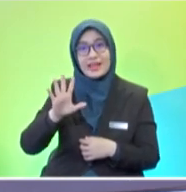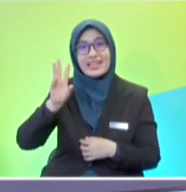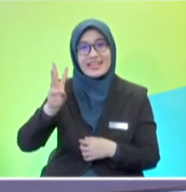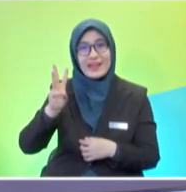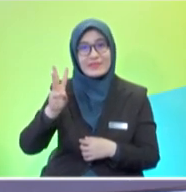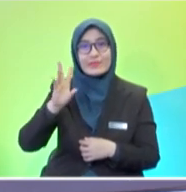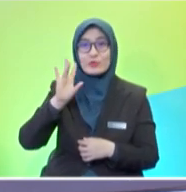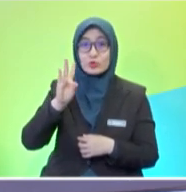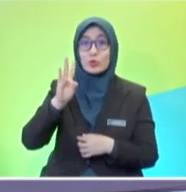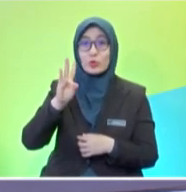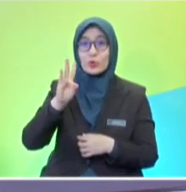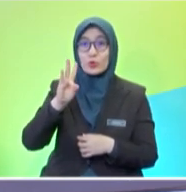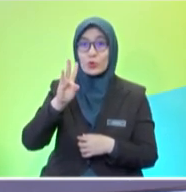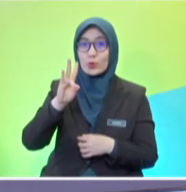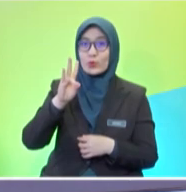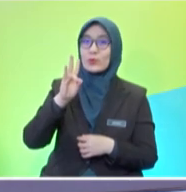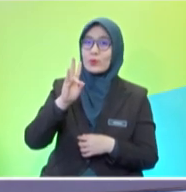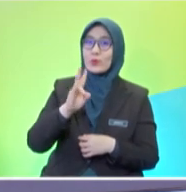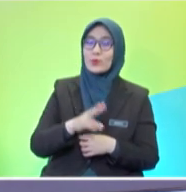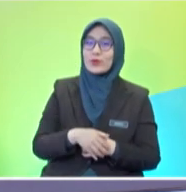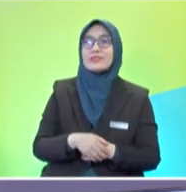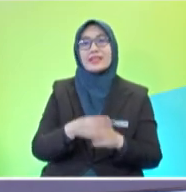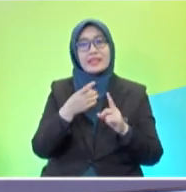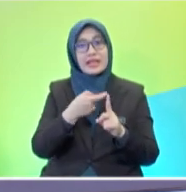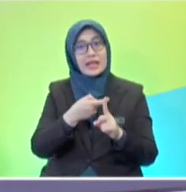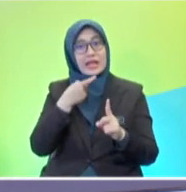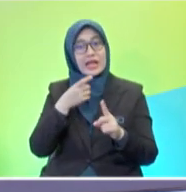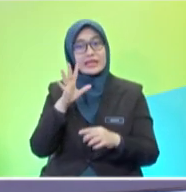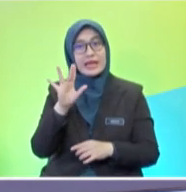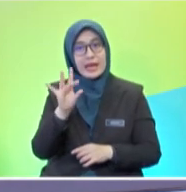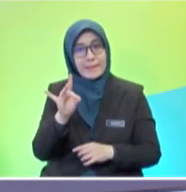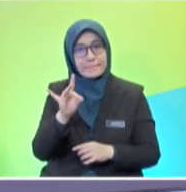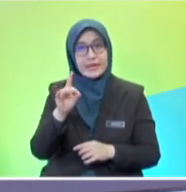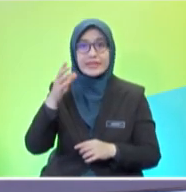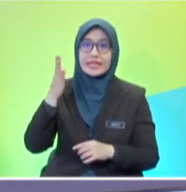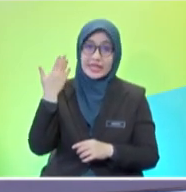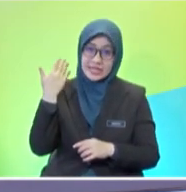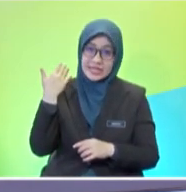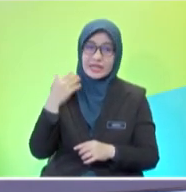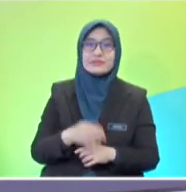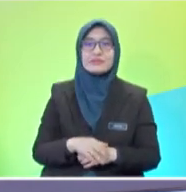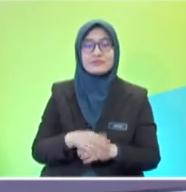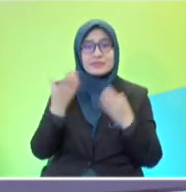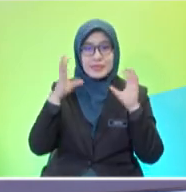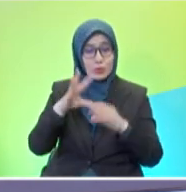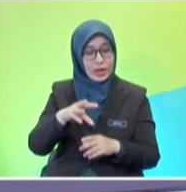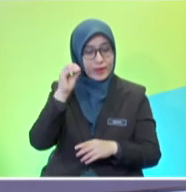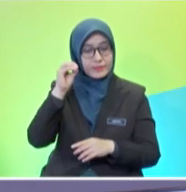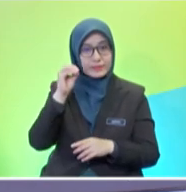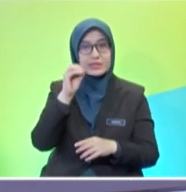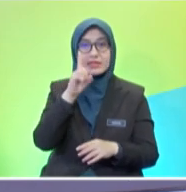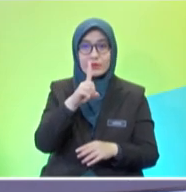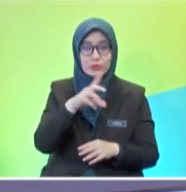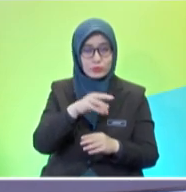1234567 jadi daripada 8 tadi Cikgu Keluarkan satu yang ini bagi yang ada